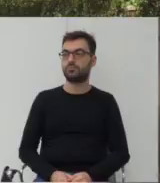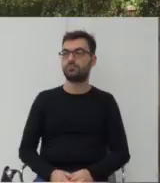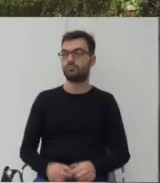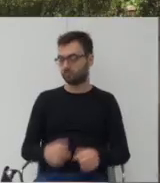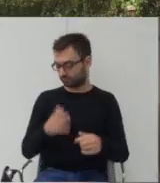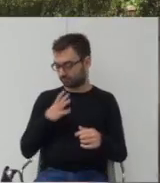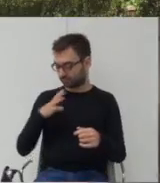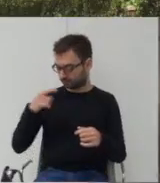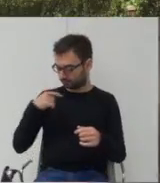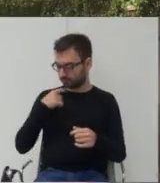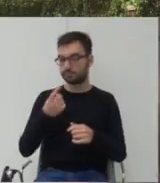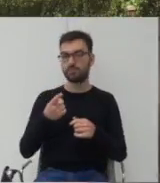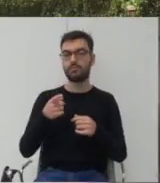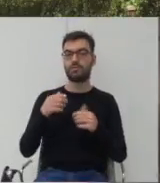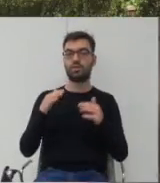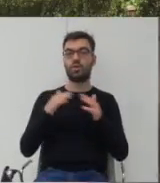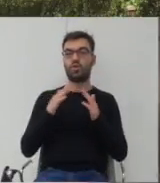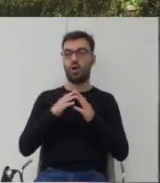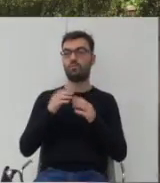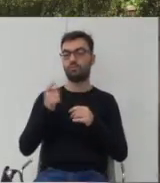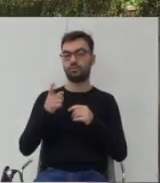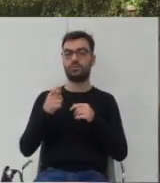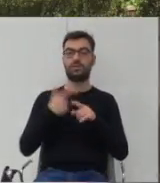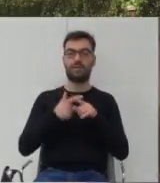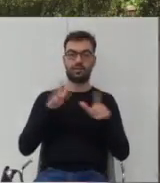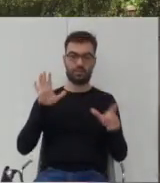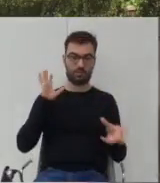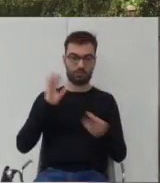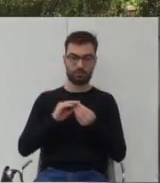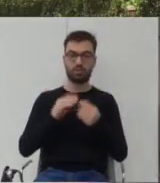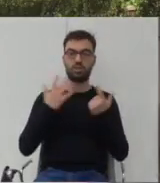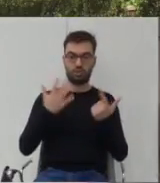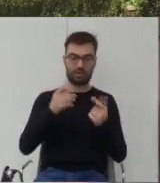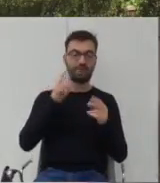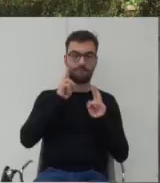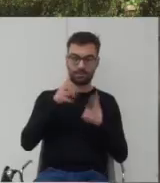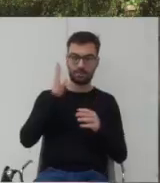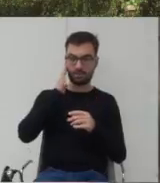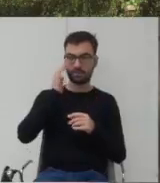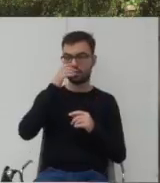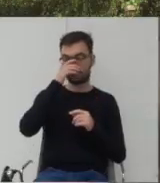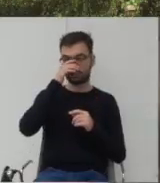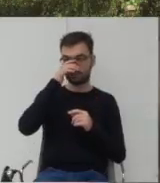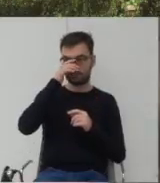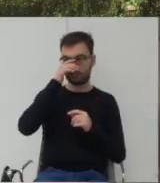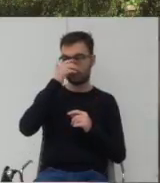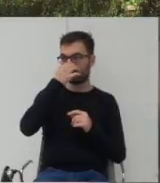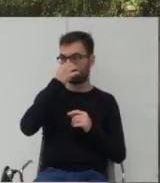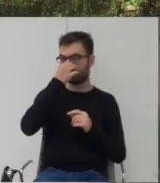Może warto powiedzieć o tym, że domków jest 27, 7 jest zamieszkałych, tak? A